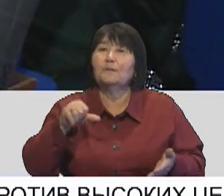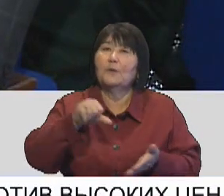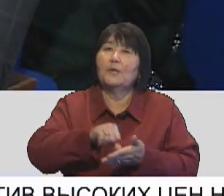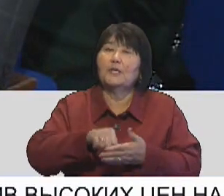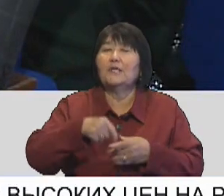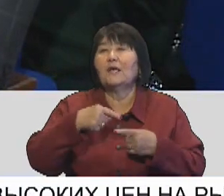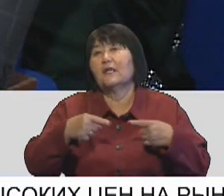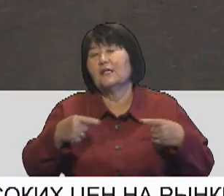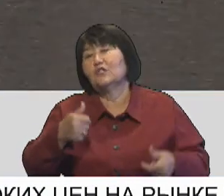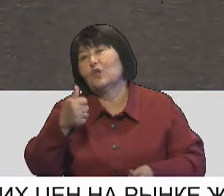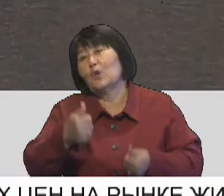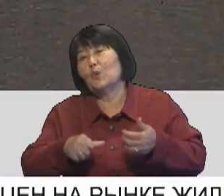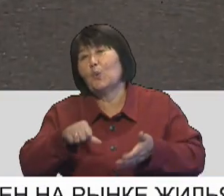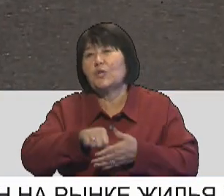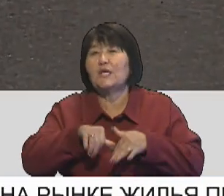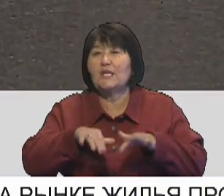участие в различных турнирах.